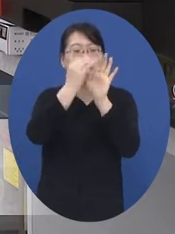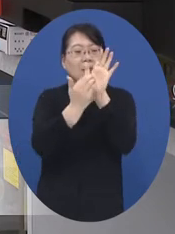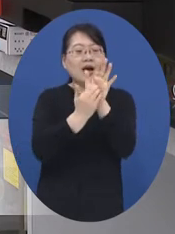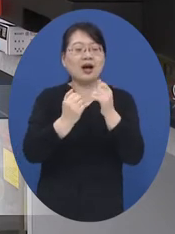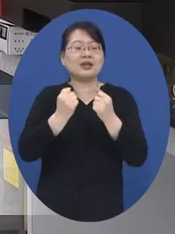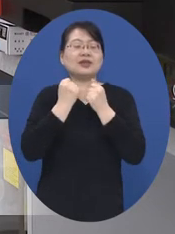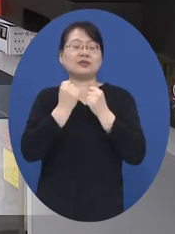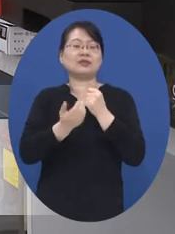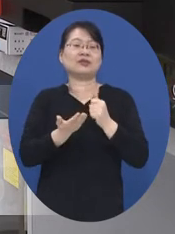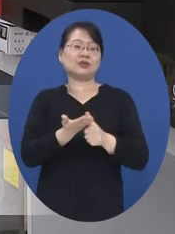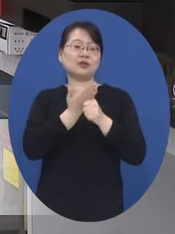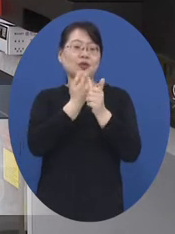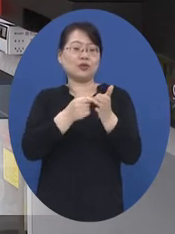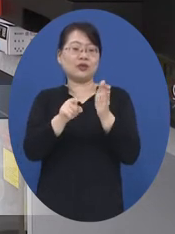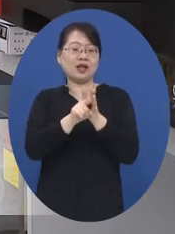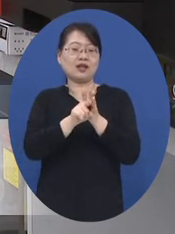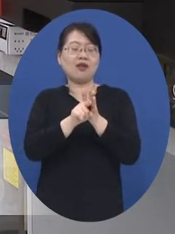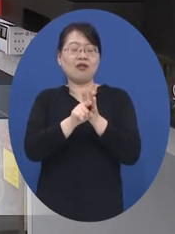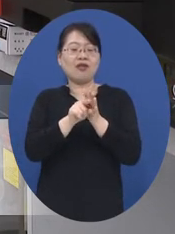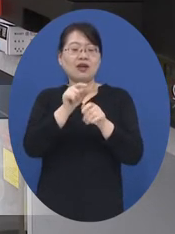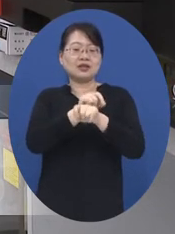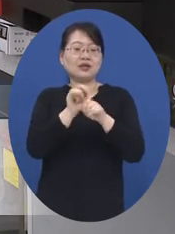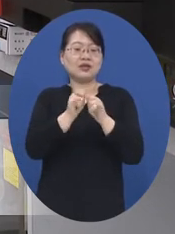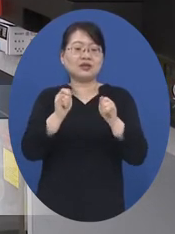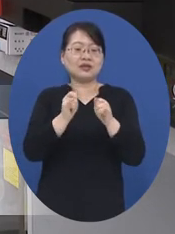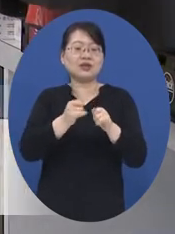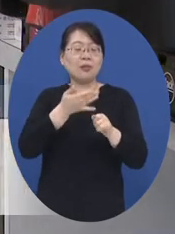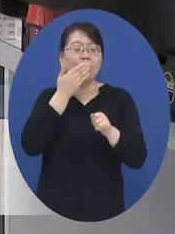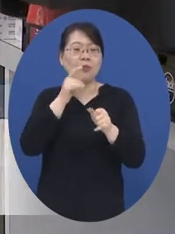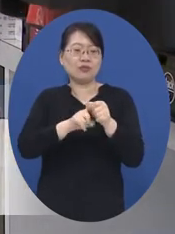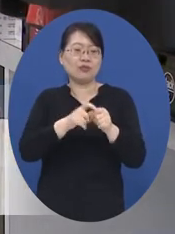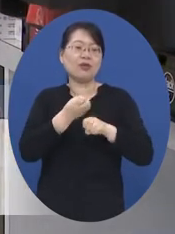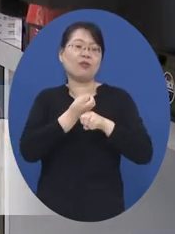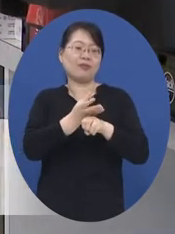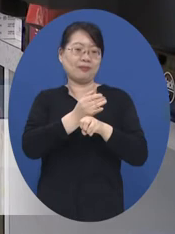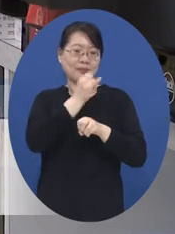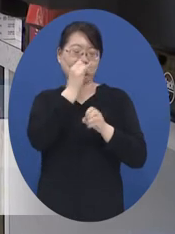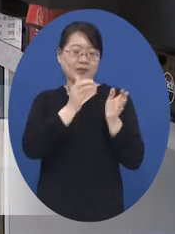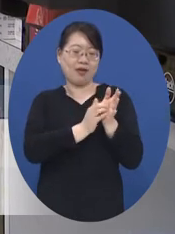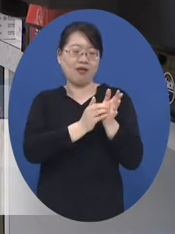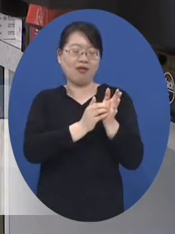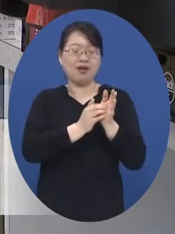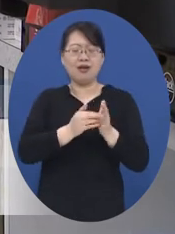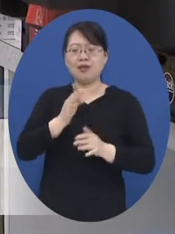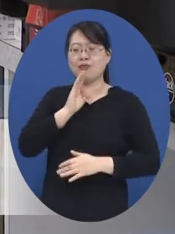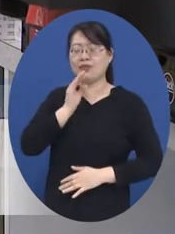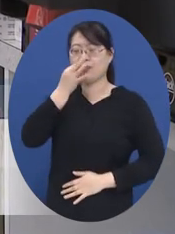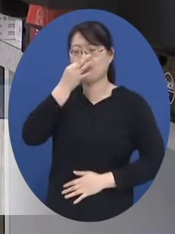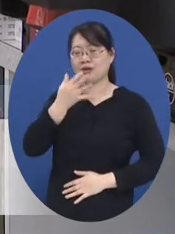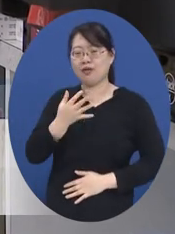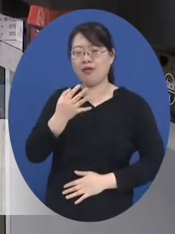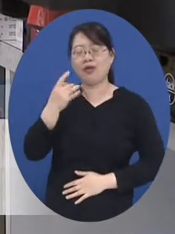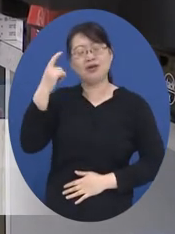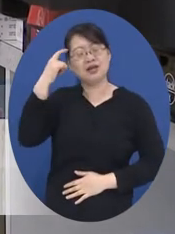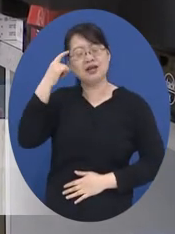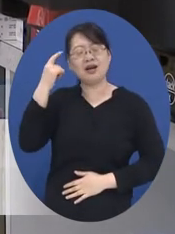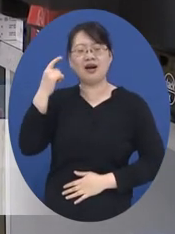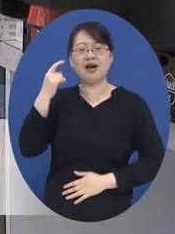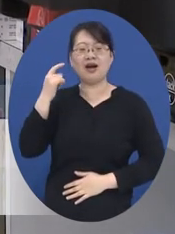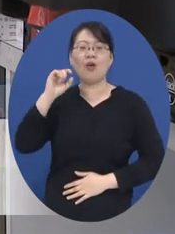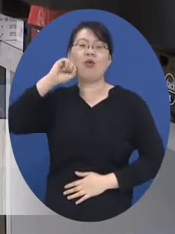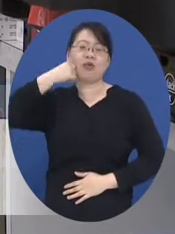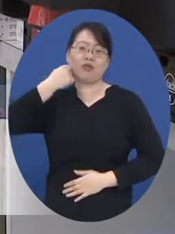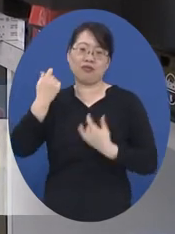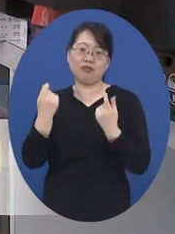게 중요하니까 좀 이제 직원들 드시라고 보내드렸어요. 얼마나 힘드실지 사실 좀 상상도 안